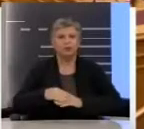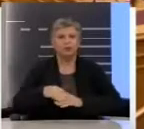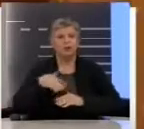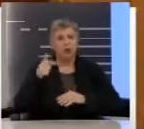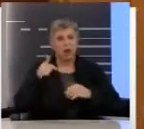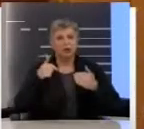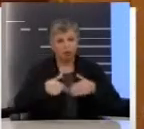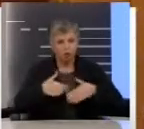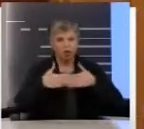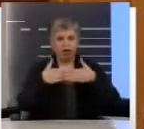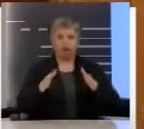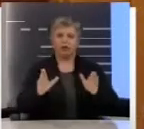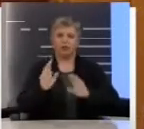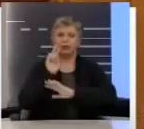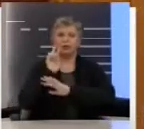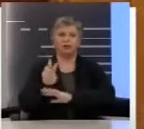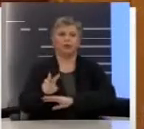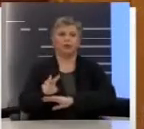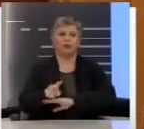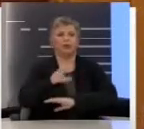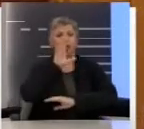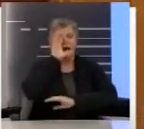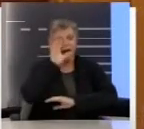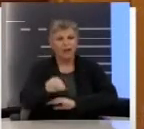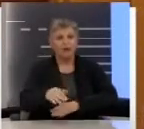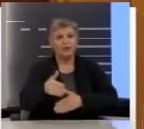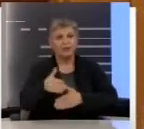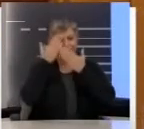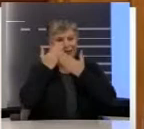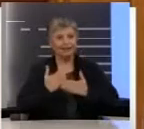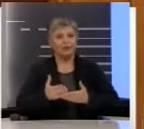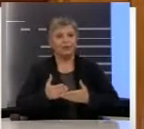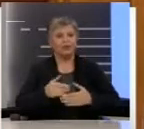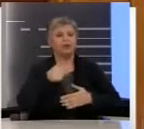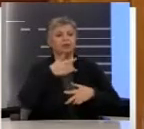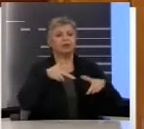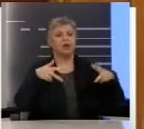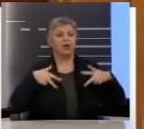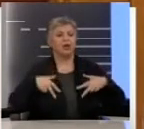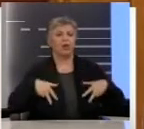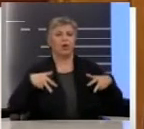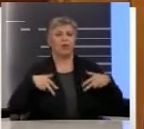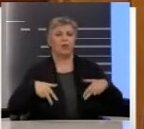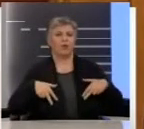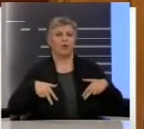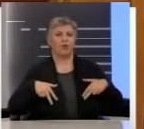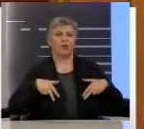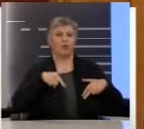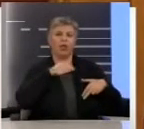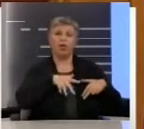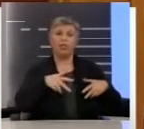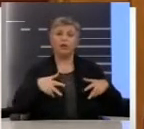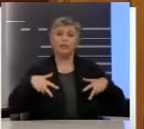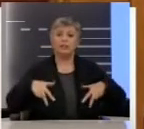είναι τιμή, πραγματικά τιμή, για την κυβέρνηση που φέρνει αυτό το νόμο